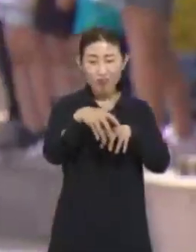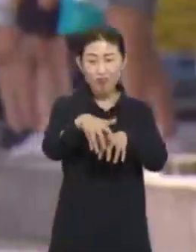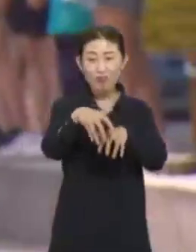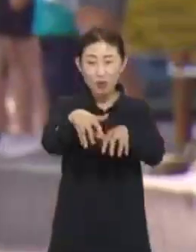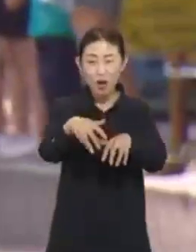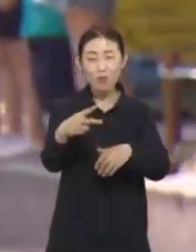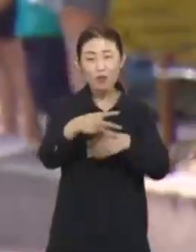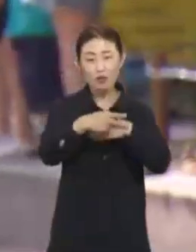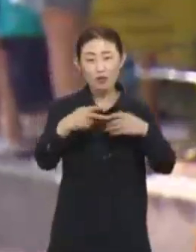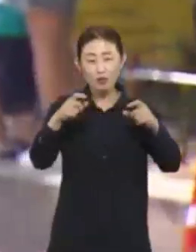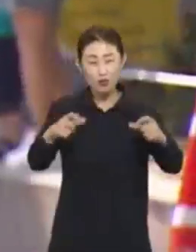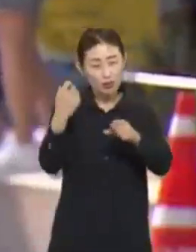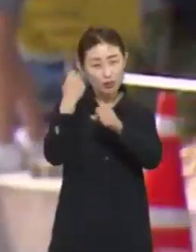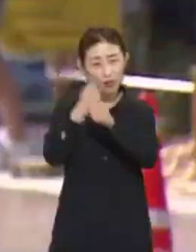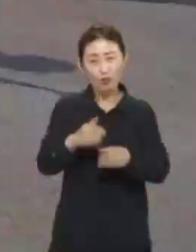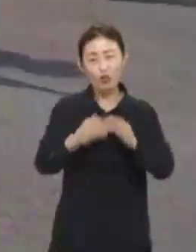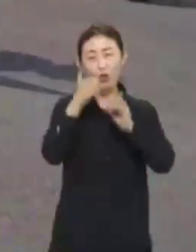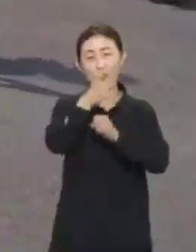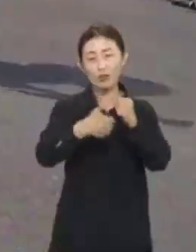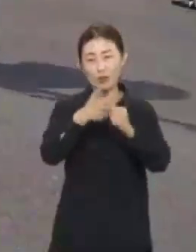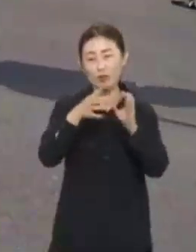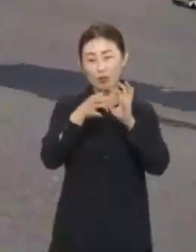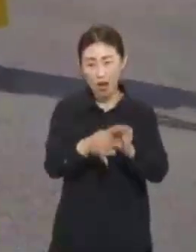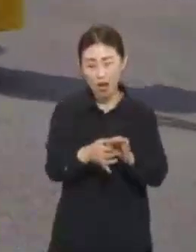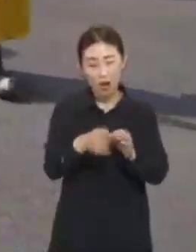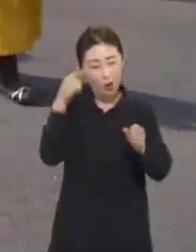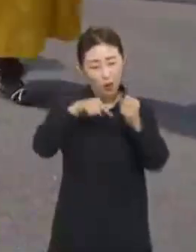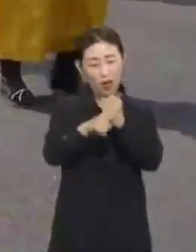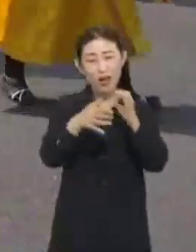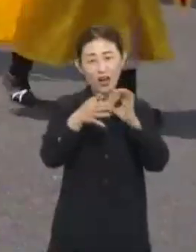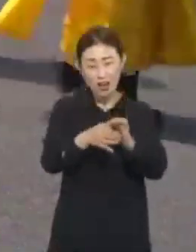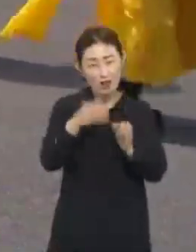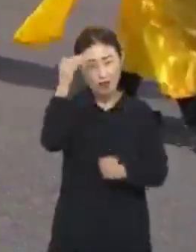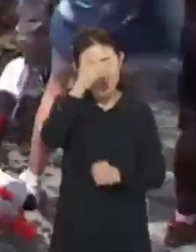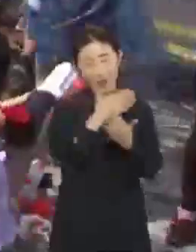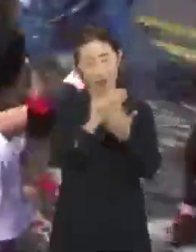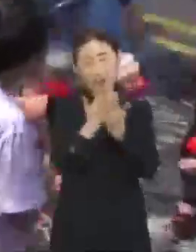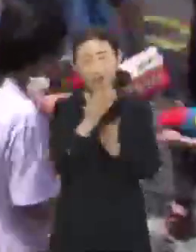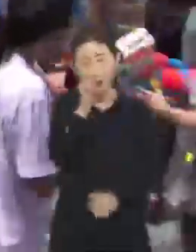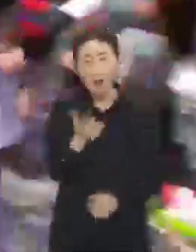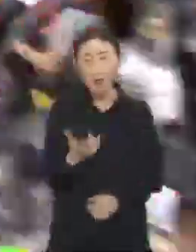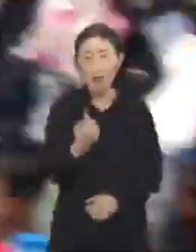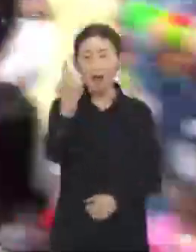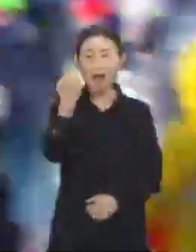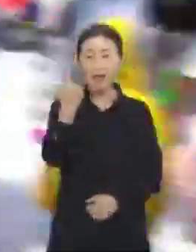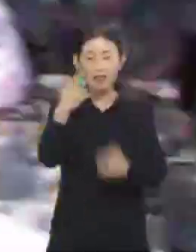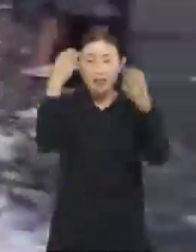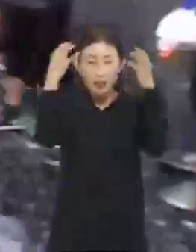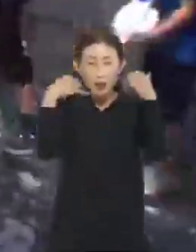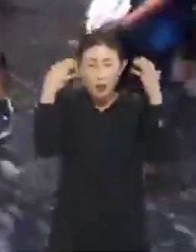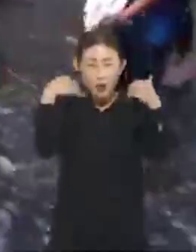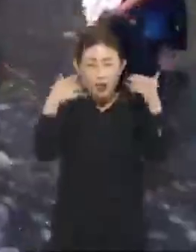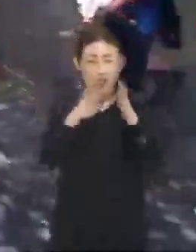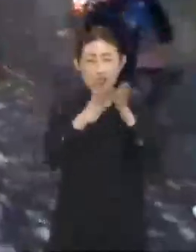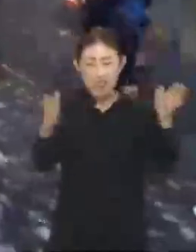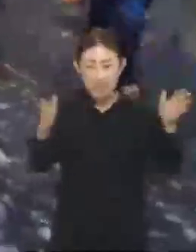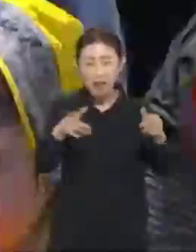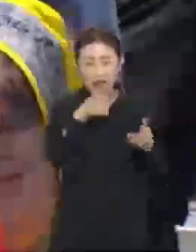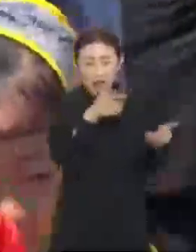대덕특구 50주년을 맞아 과학을 주제로 한 볼거리들이 선보이고 일찍 찾아온 무더위를 날릴 수 있는